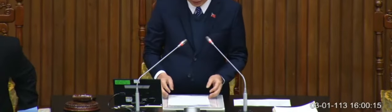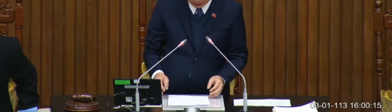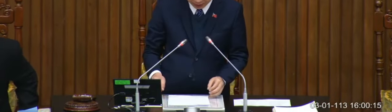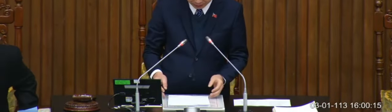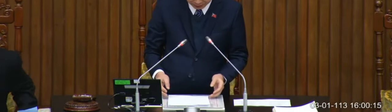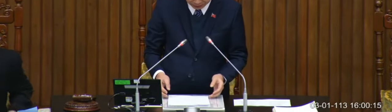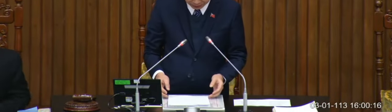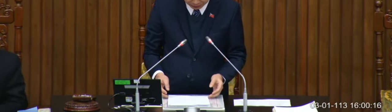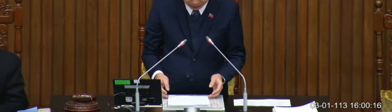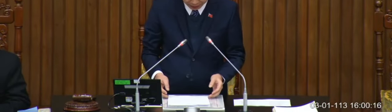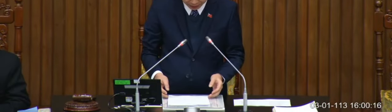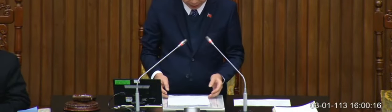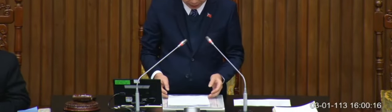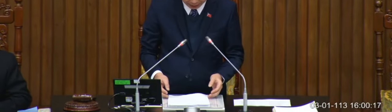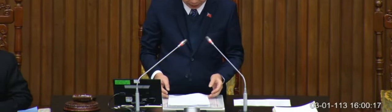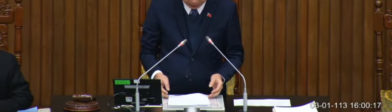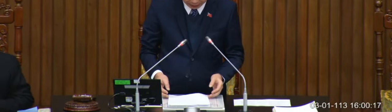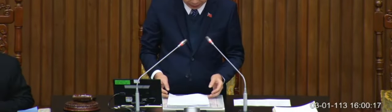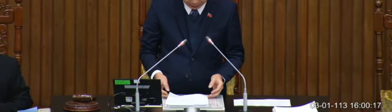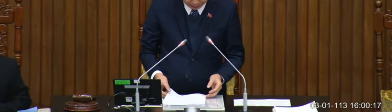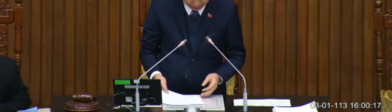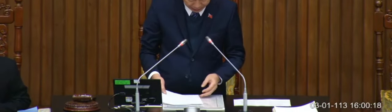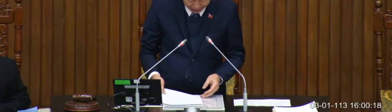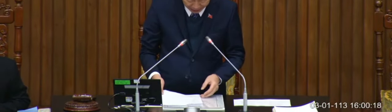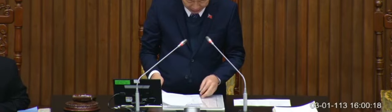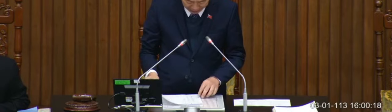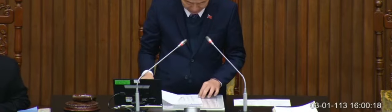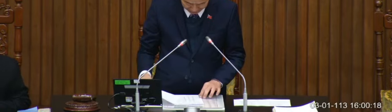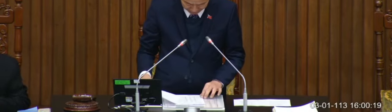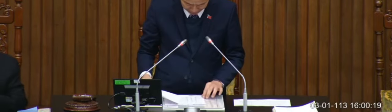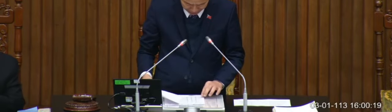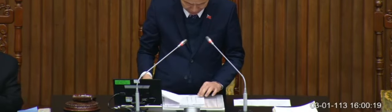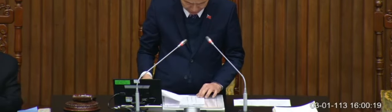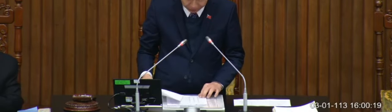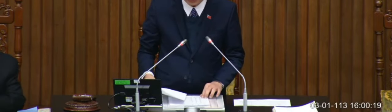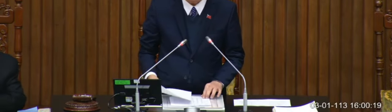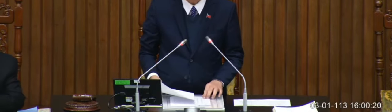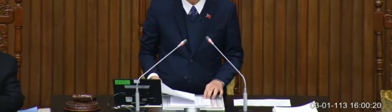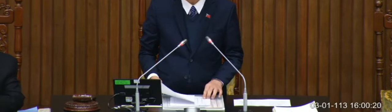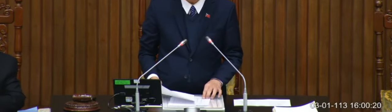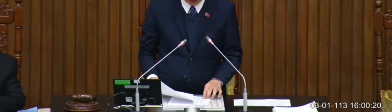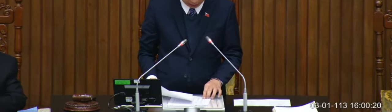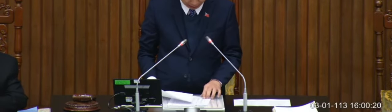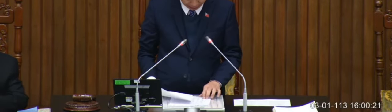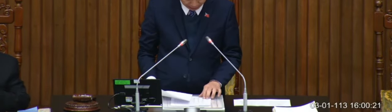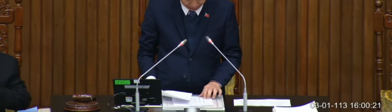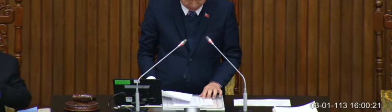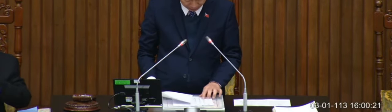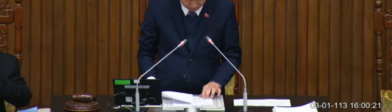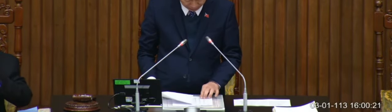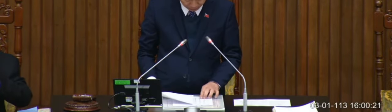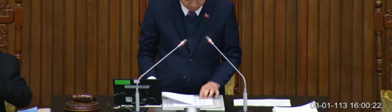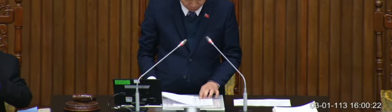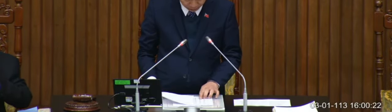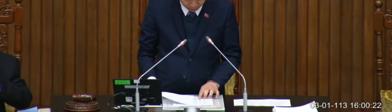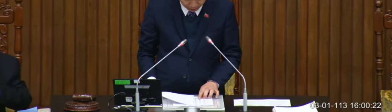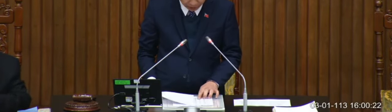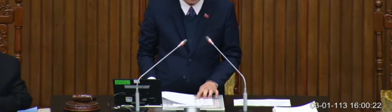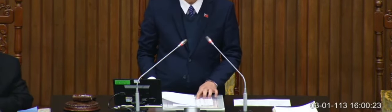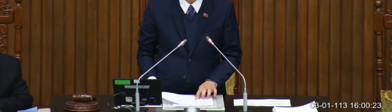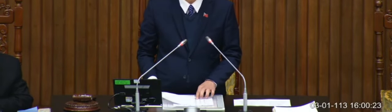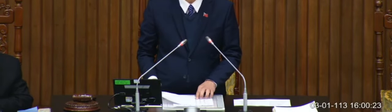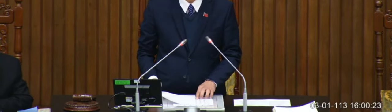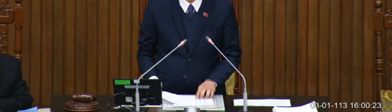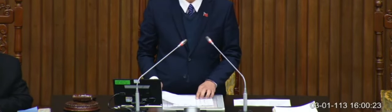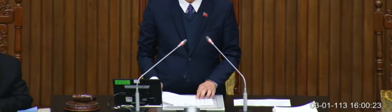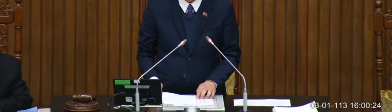报告院会，现在我们继续开会。接下来，请登记第28位吴委员